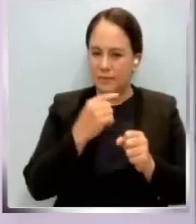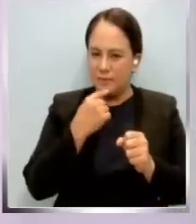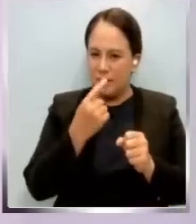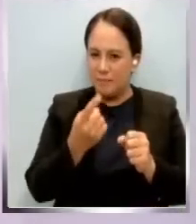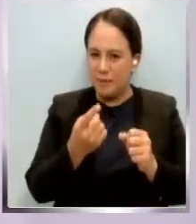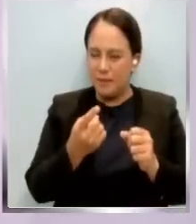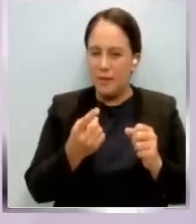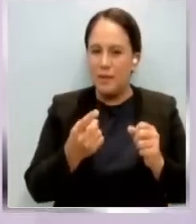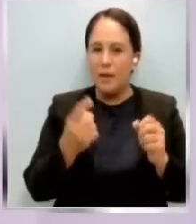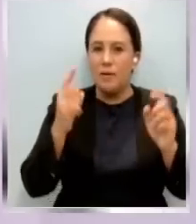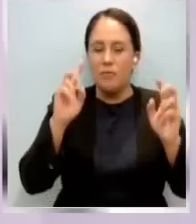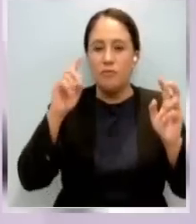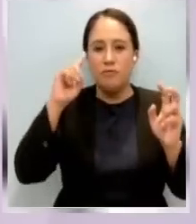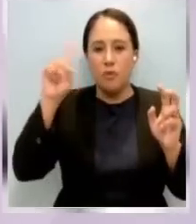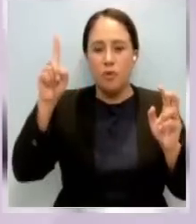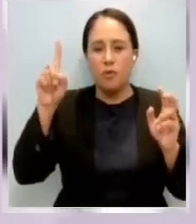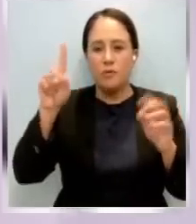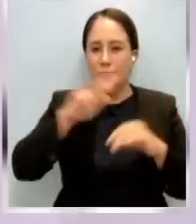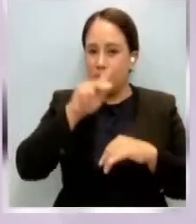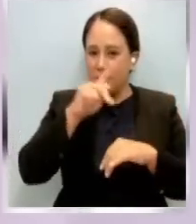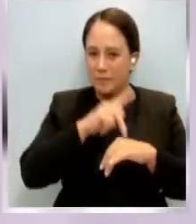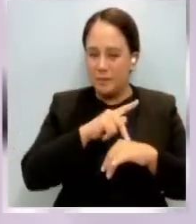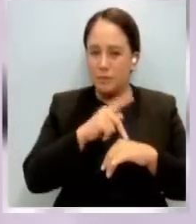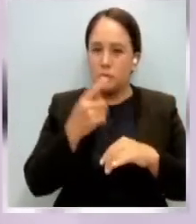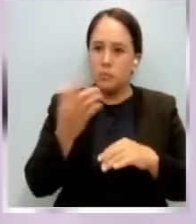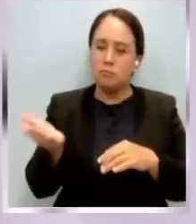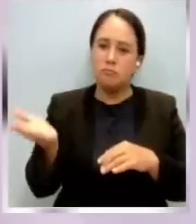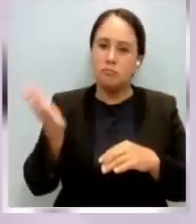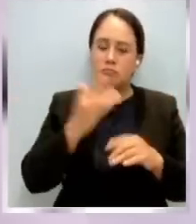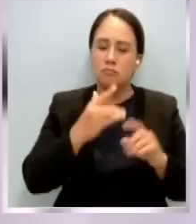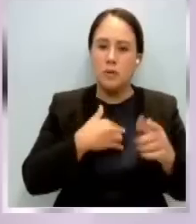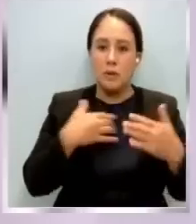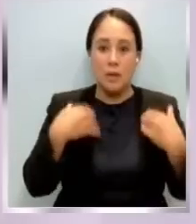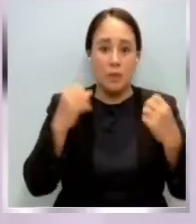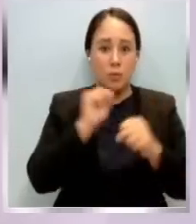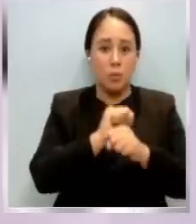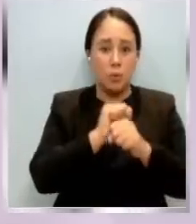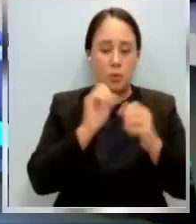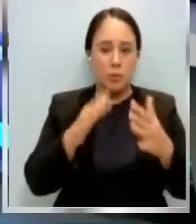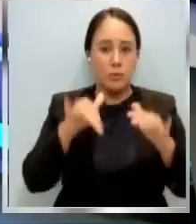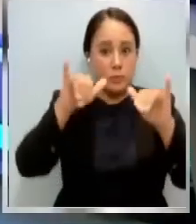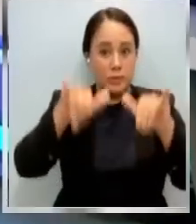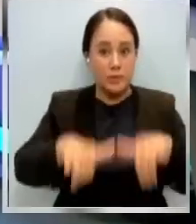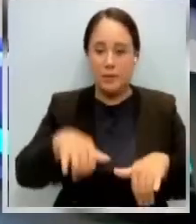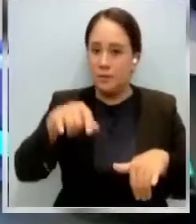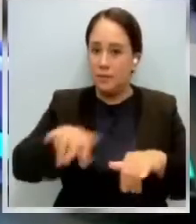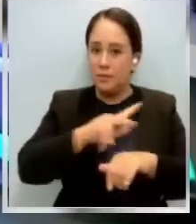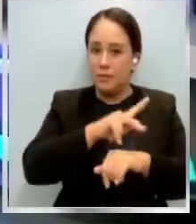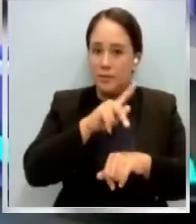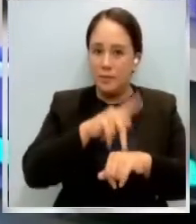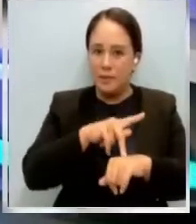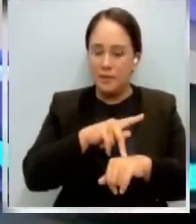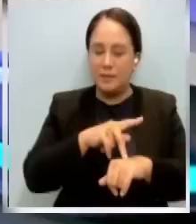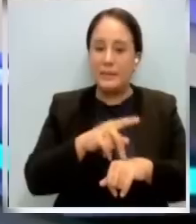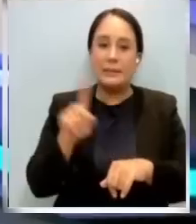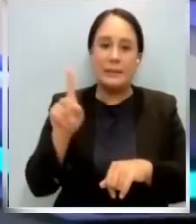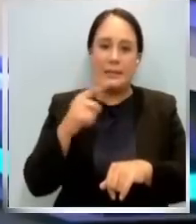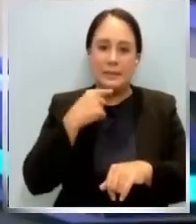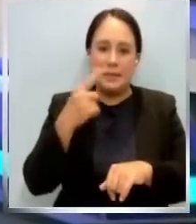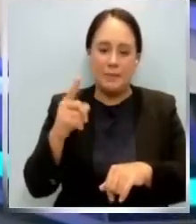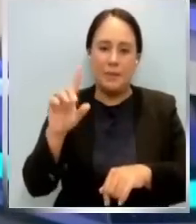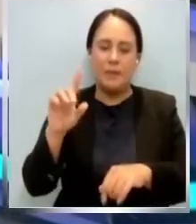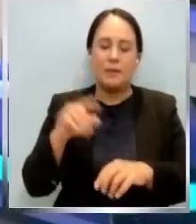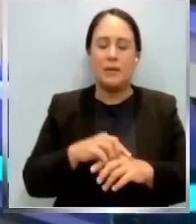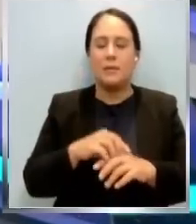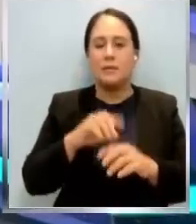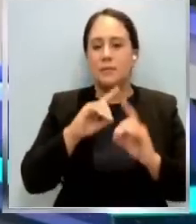sa bayan, para maingganyo ang ating mga health worker na manatili sa Pilipinas. Yan ang sinabi ng Department of Migrant Workers